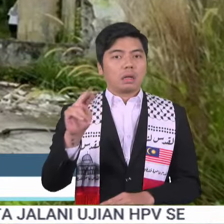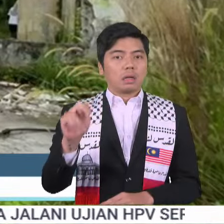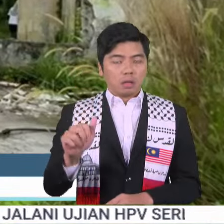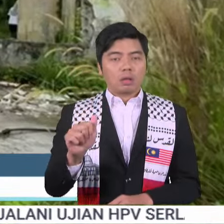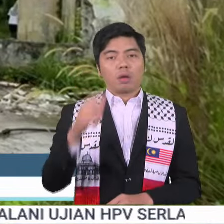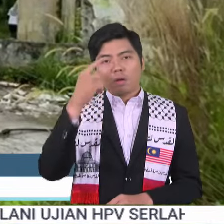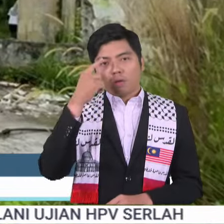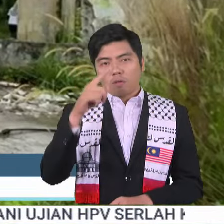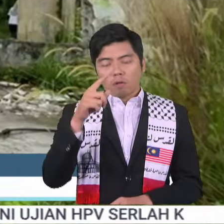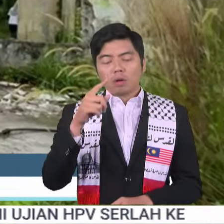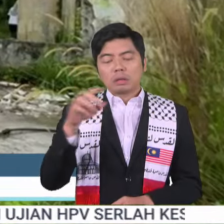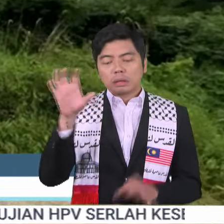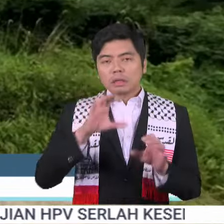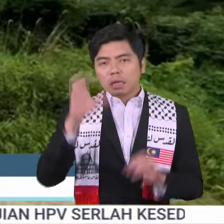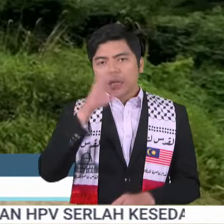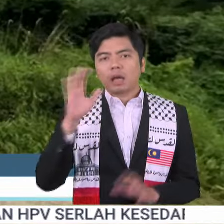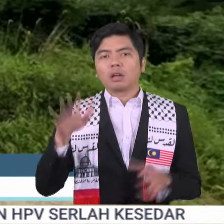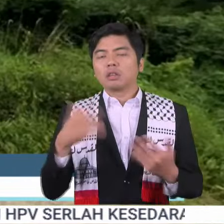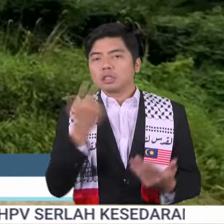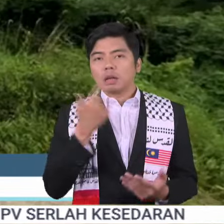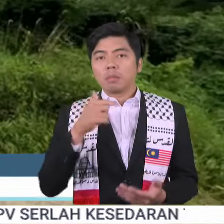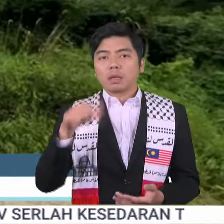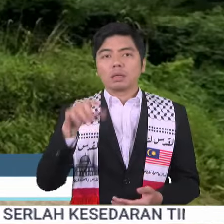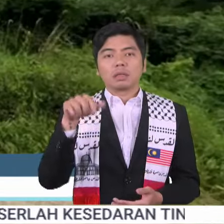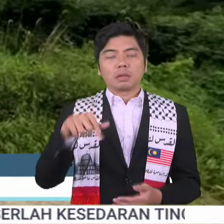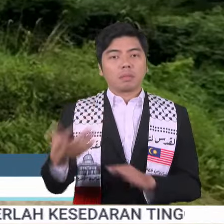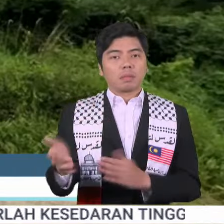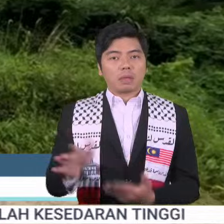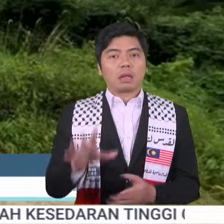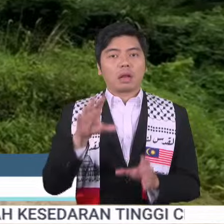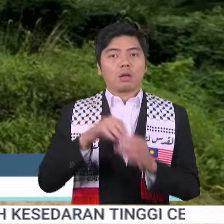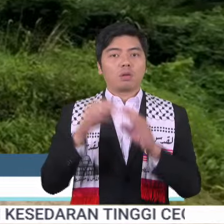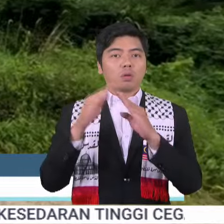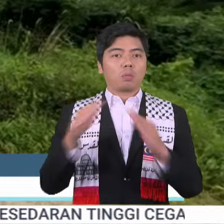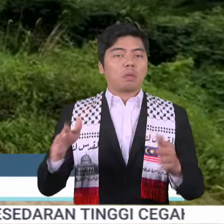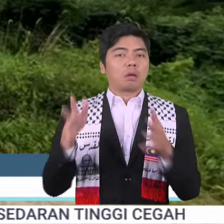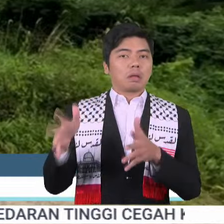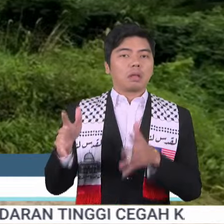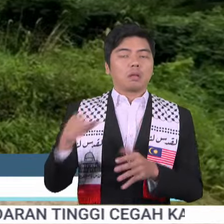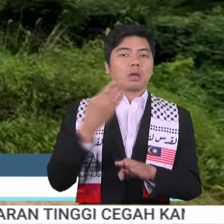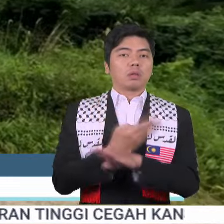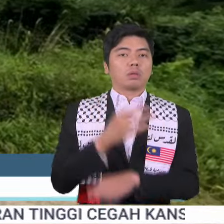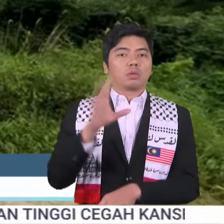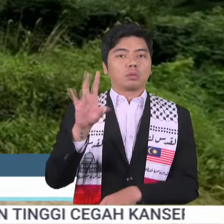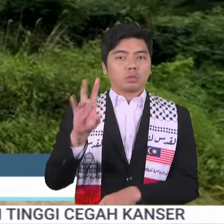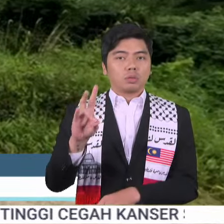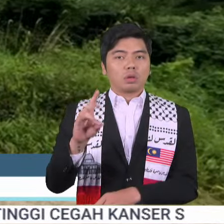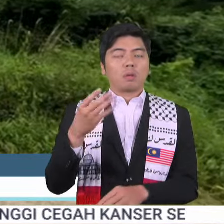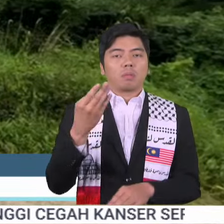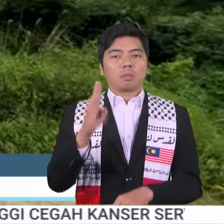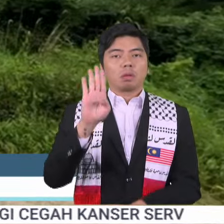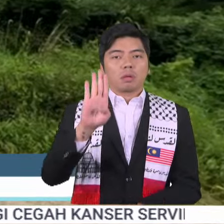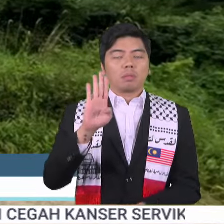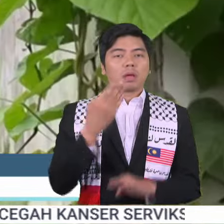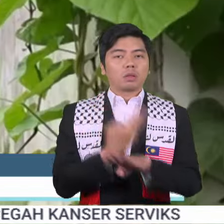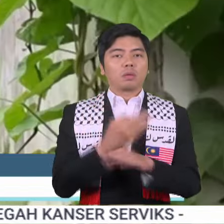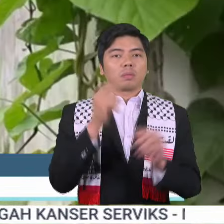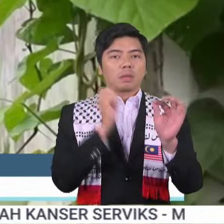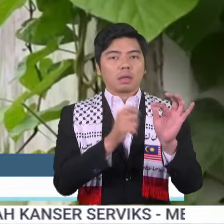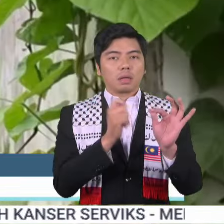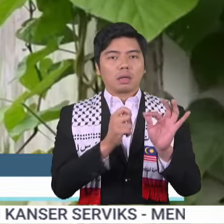mengenal pasti rangka mayat ditemui di sebuah rumah terbiar di Batu tujuh tongkang pecah Batu Pahat dipercayai Milik ibu tunggal